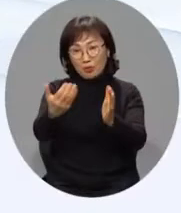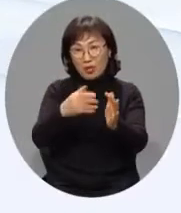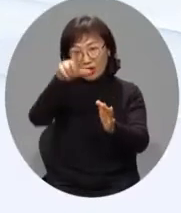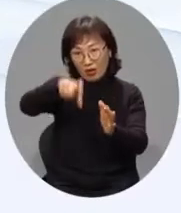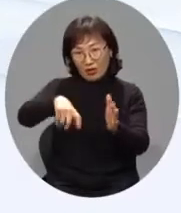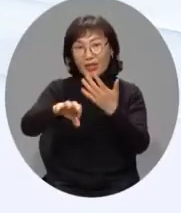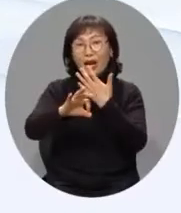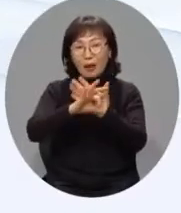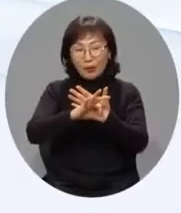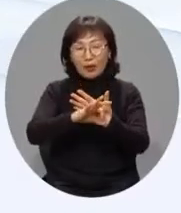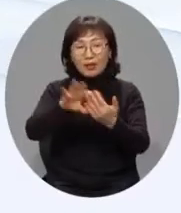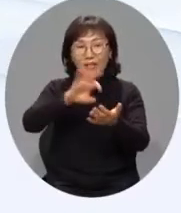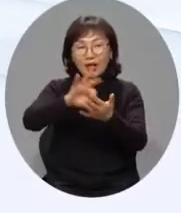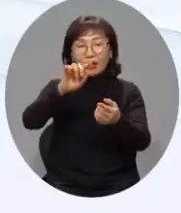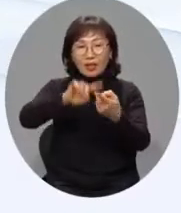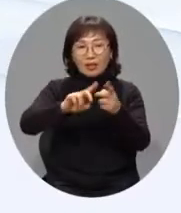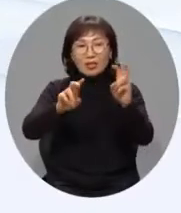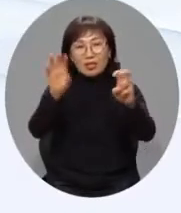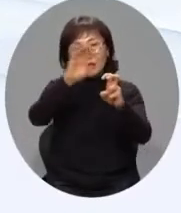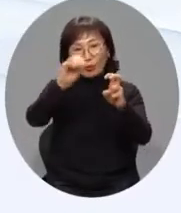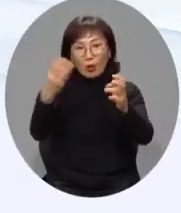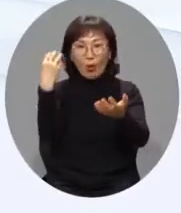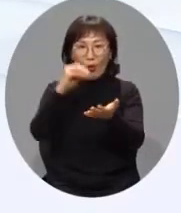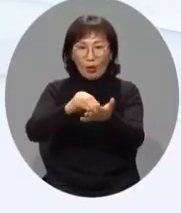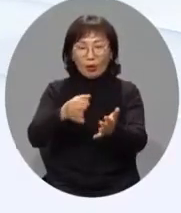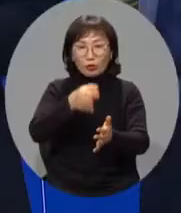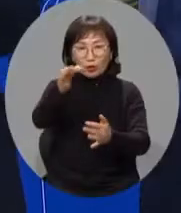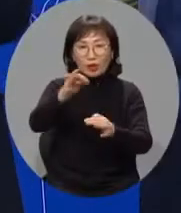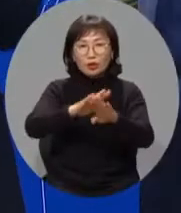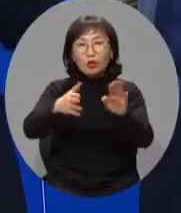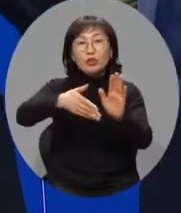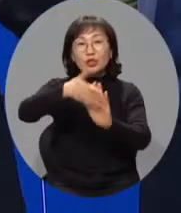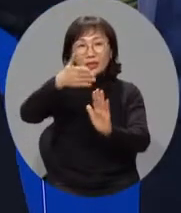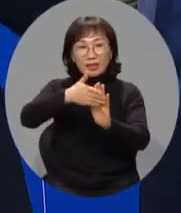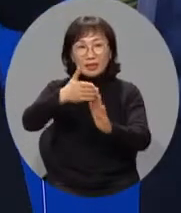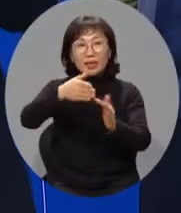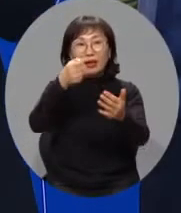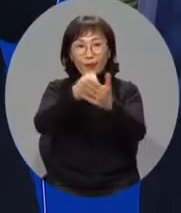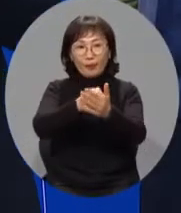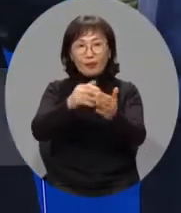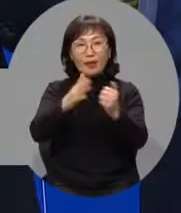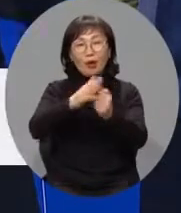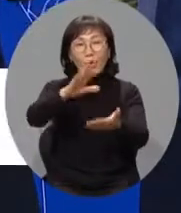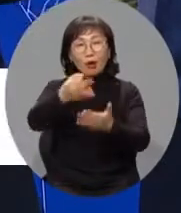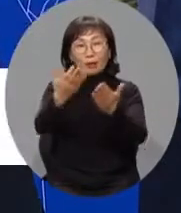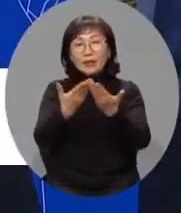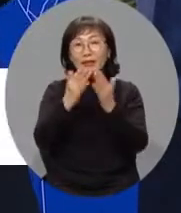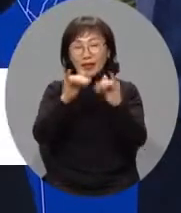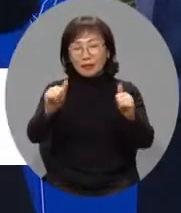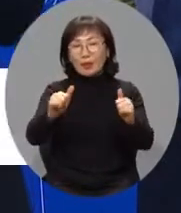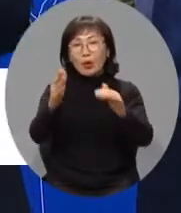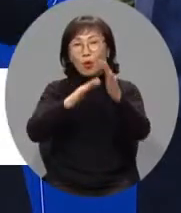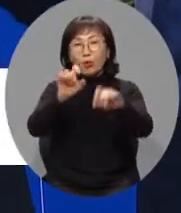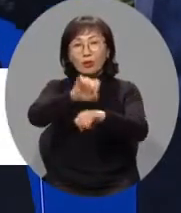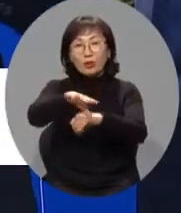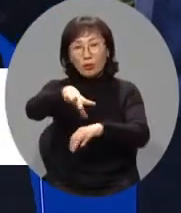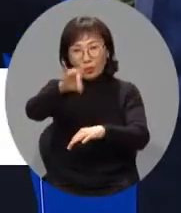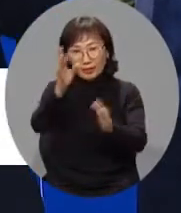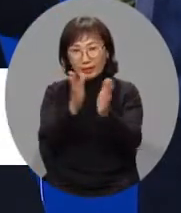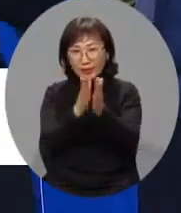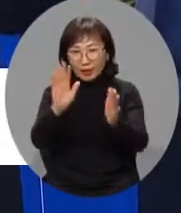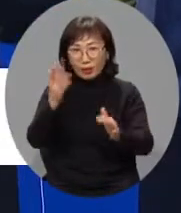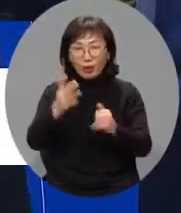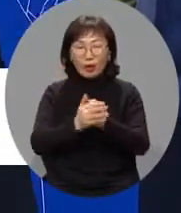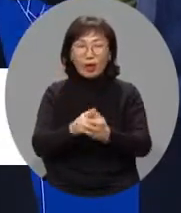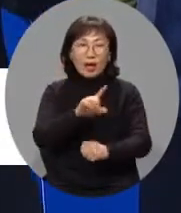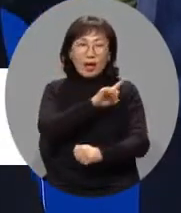사용금액의 20%를 보전해주겠다는 게 전주시의 계획입니다. 월급 받는 직장인, 공무원들이 먼저 나섭니다. 가장